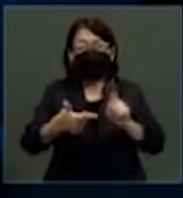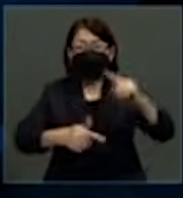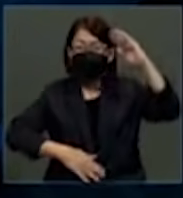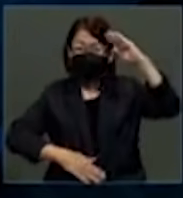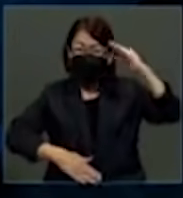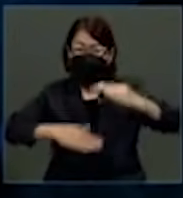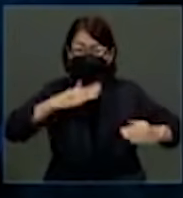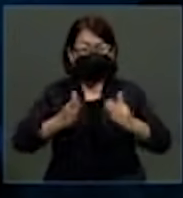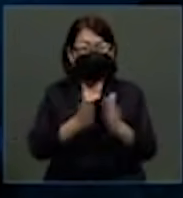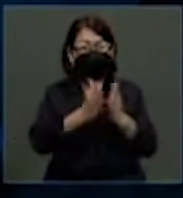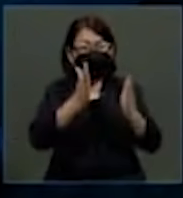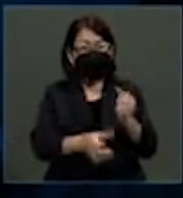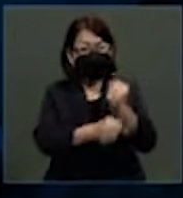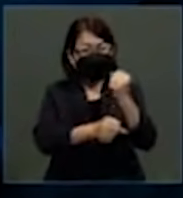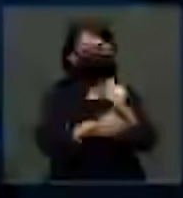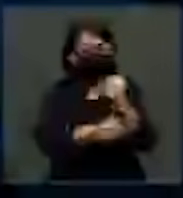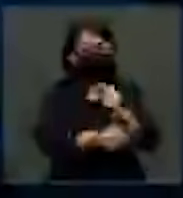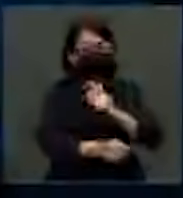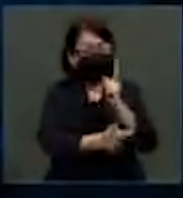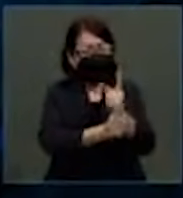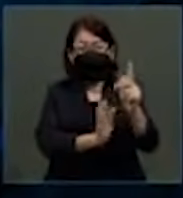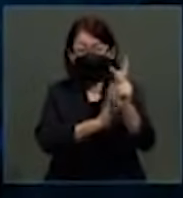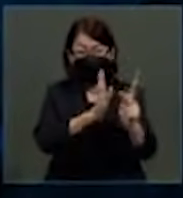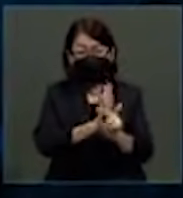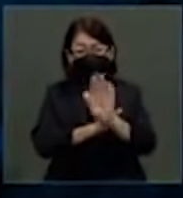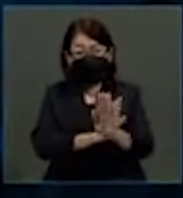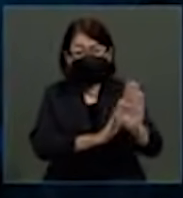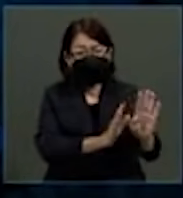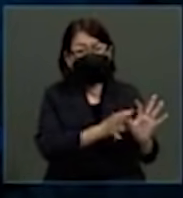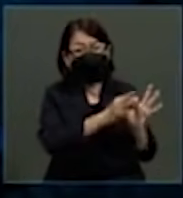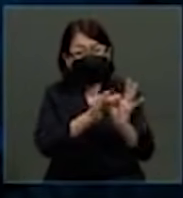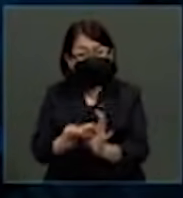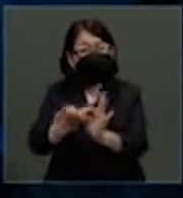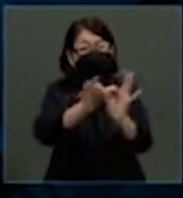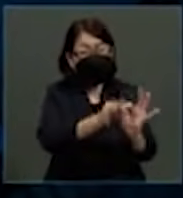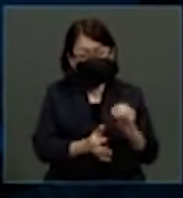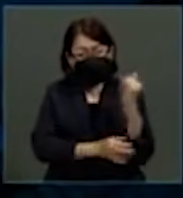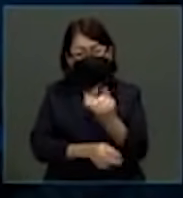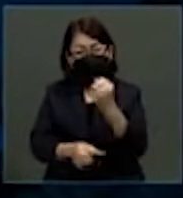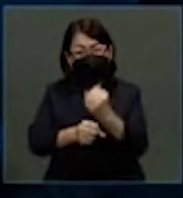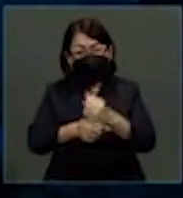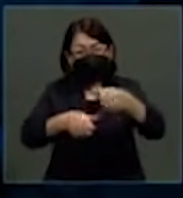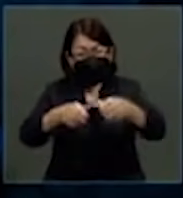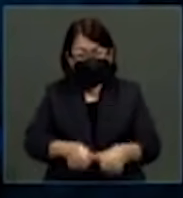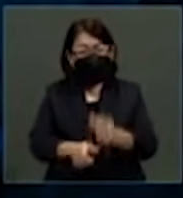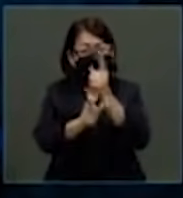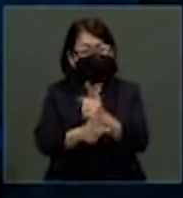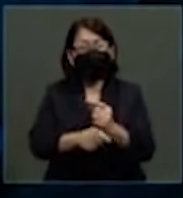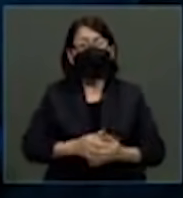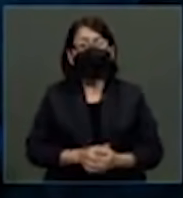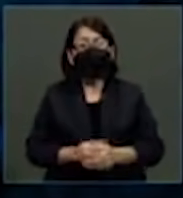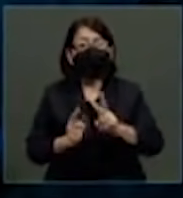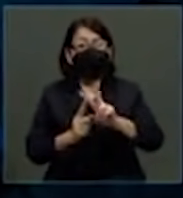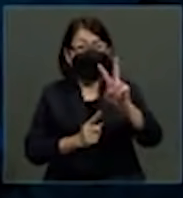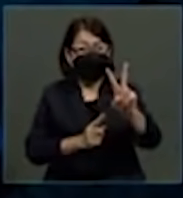ำกับข้อกำหนดหรือกฎหมายต่างๆเหล่านี้นะครับก็คือเจ้าหน้าที่ตำรวจทหารหรือพลเรือนซึ่งอยู่ระหว่าง